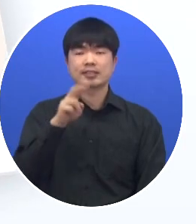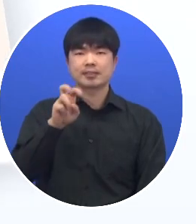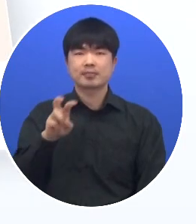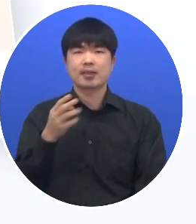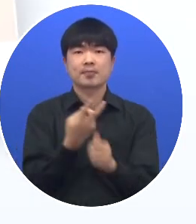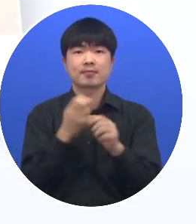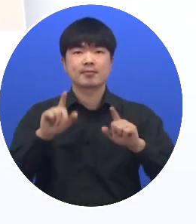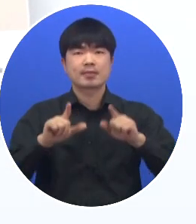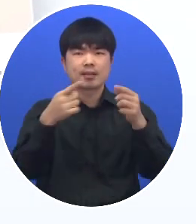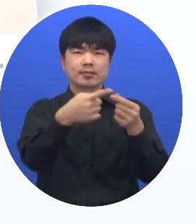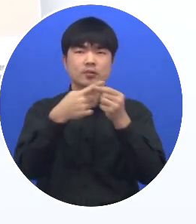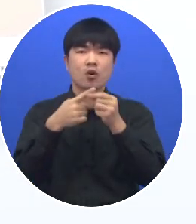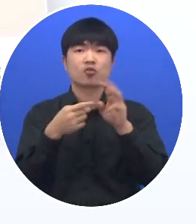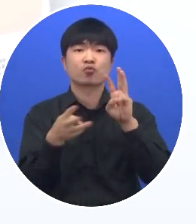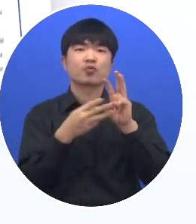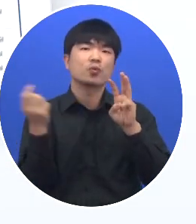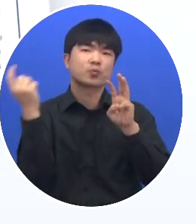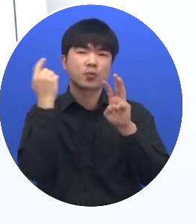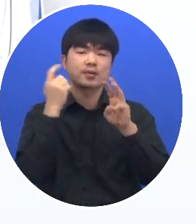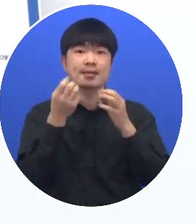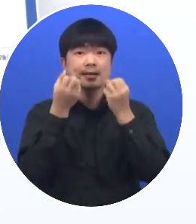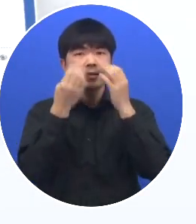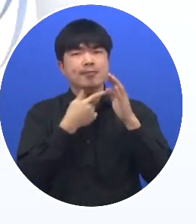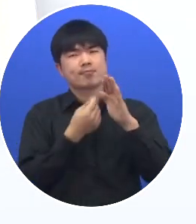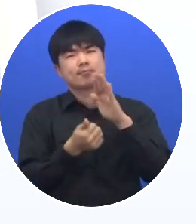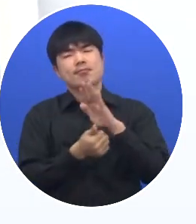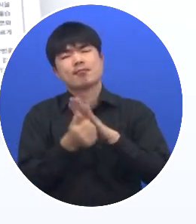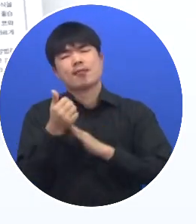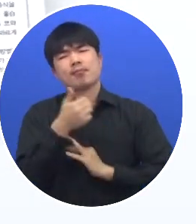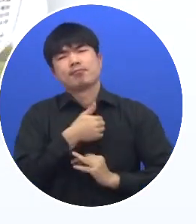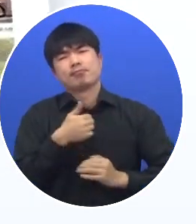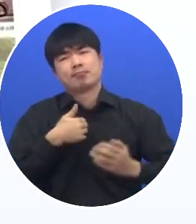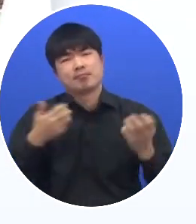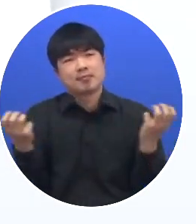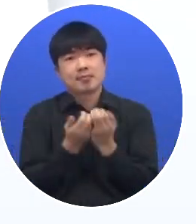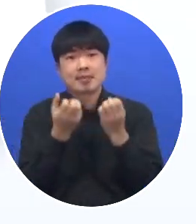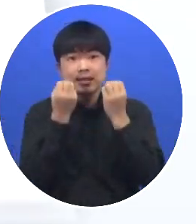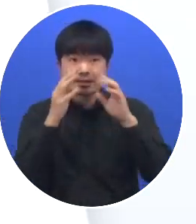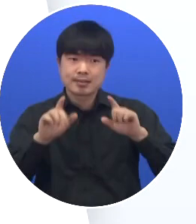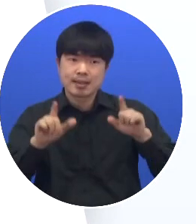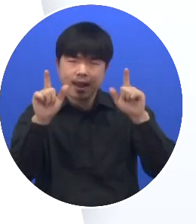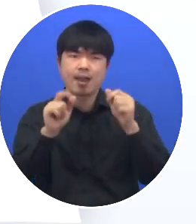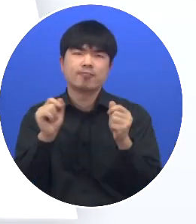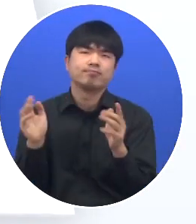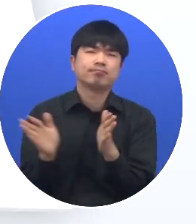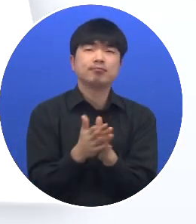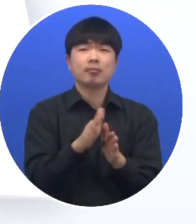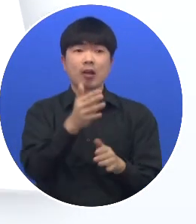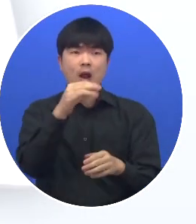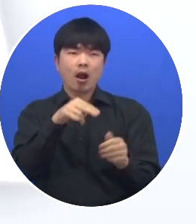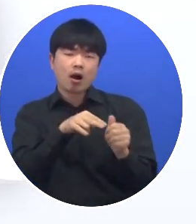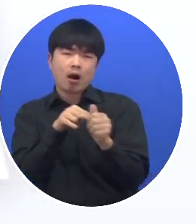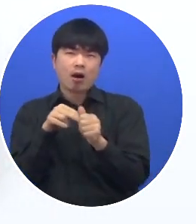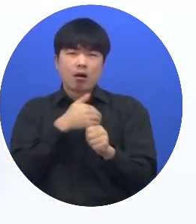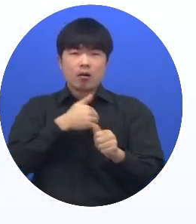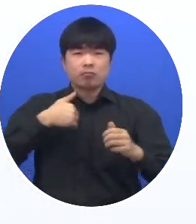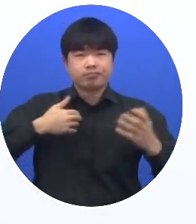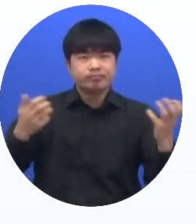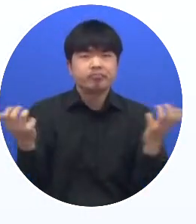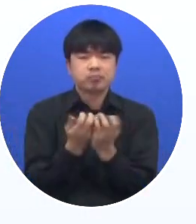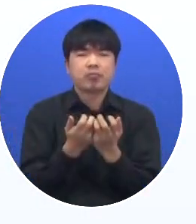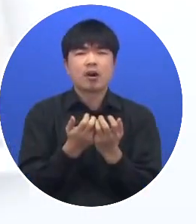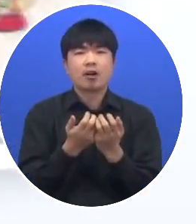2023년 개묘년 첫 번째 중랑 소식 새로운 희망으로 가득 찬 새해의 태양처럼 빛나고 유용한 정보들이